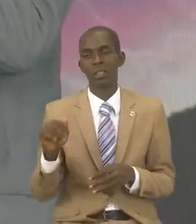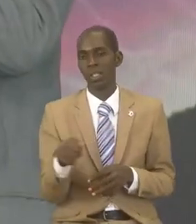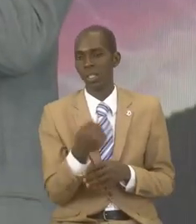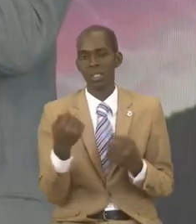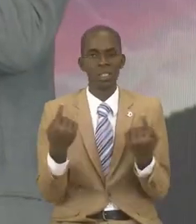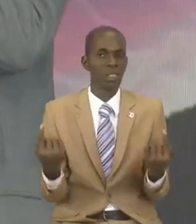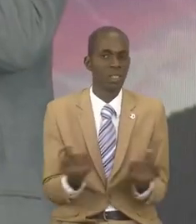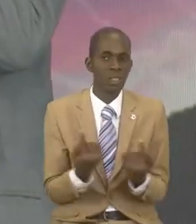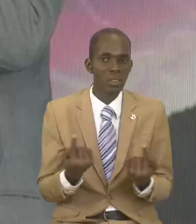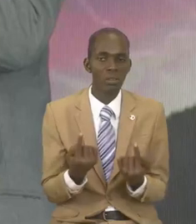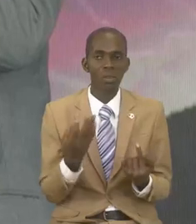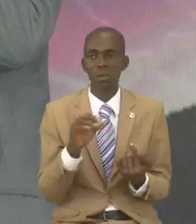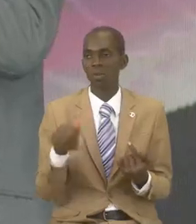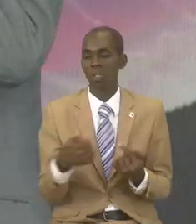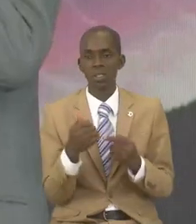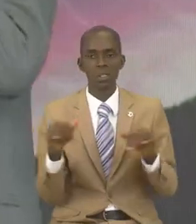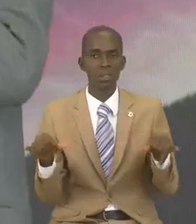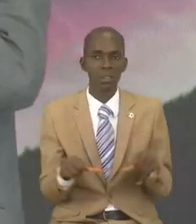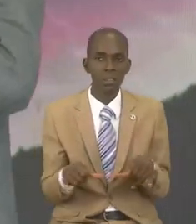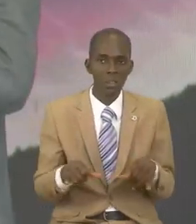péché de toute forme,